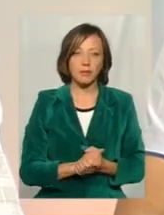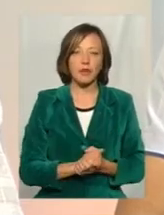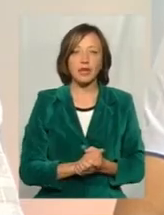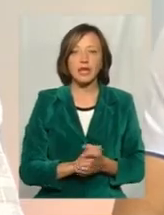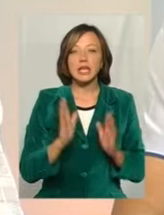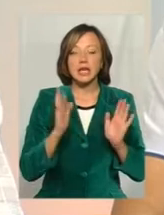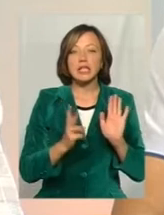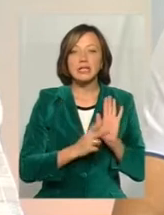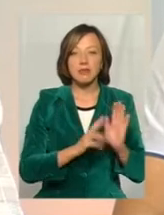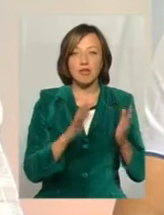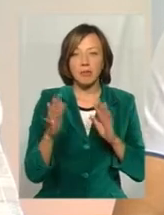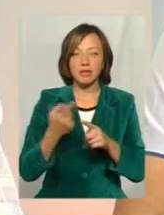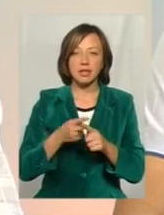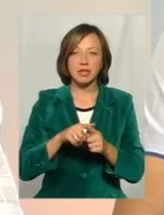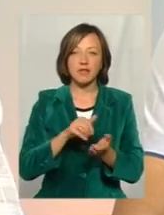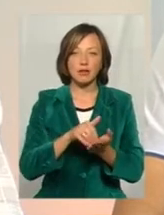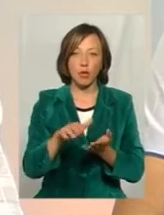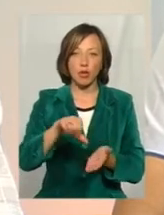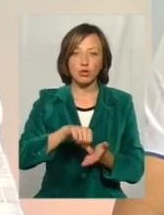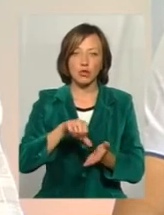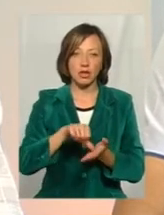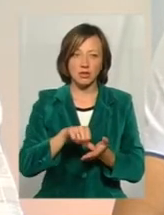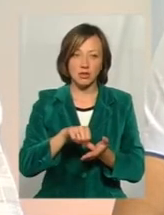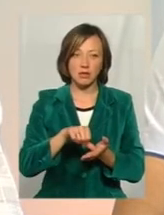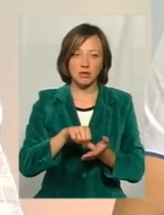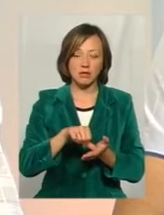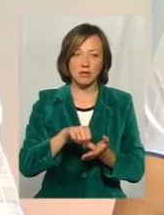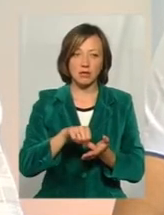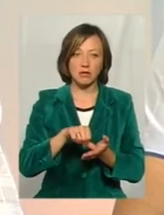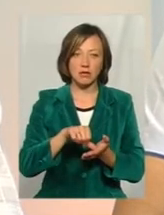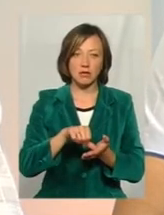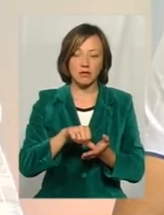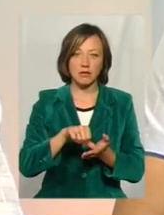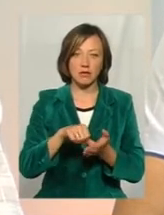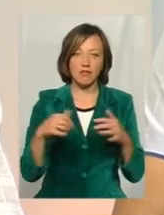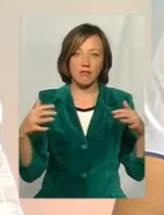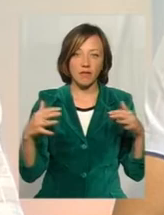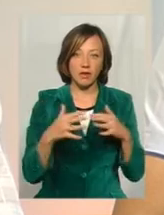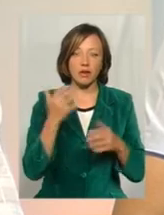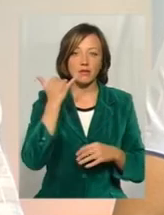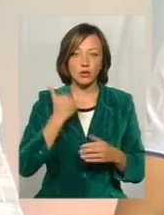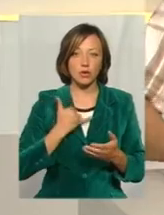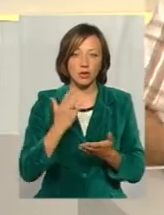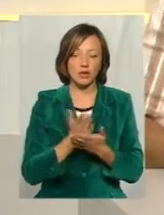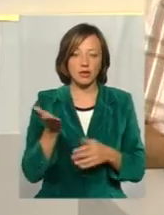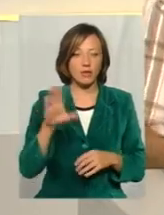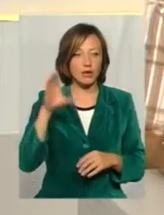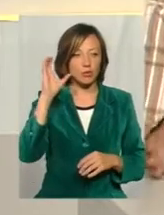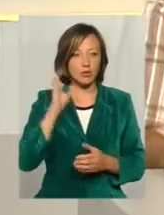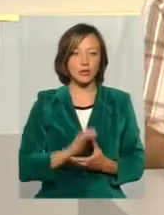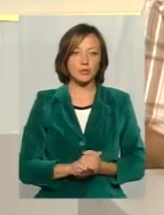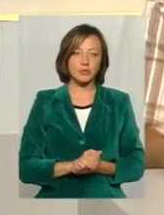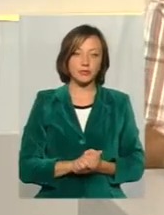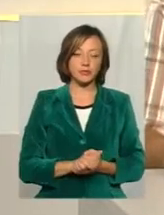них тільки 7 випадків – це відмови учасникам бойових дій в пільговому перевезенні. У нас є дзвіночок, давайте послухаємо, хтось до